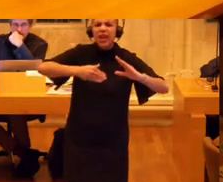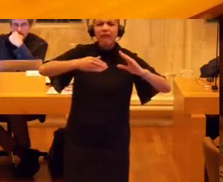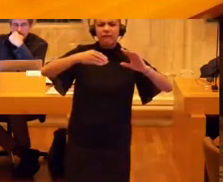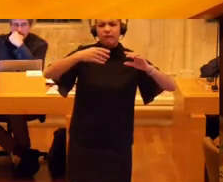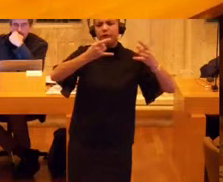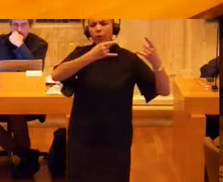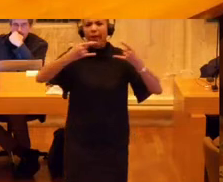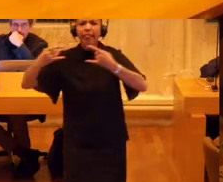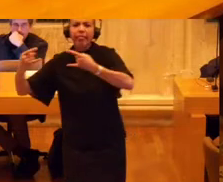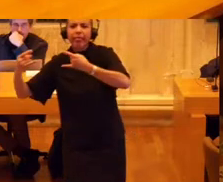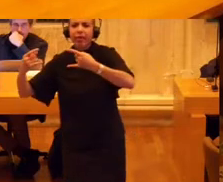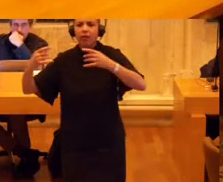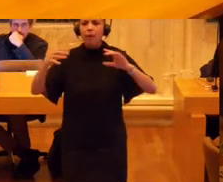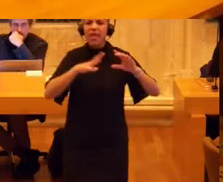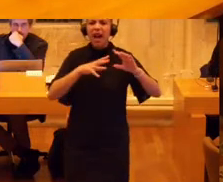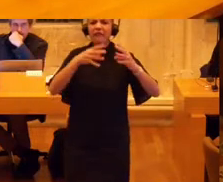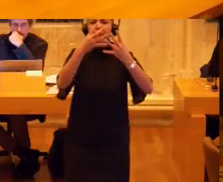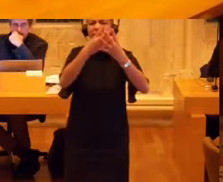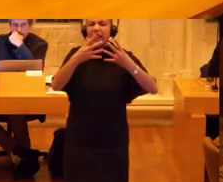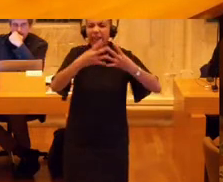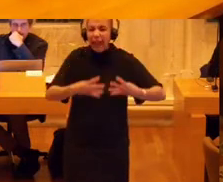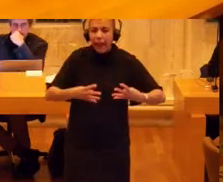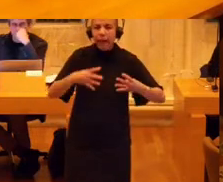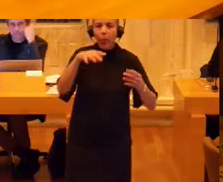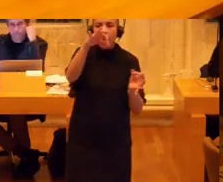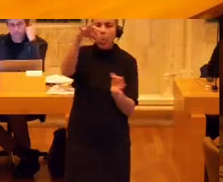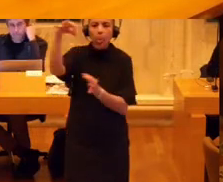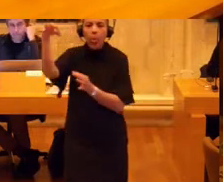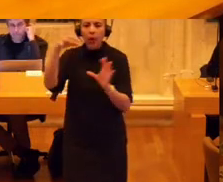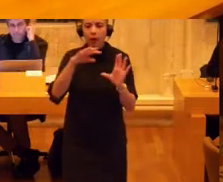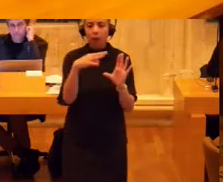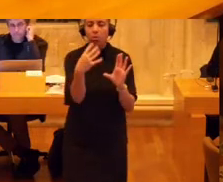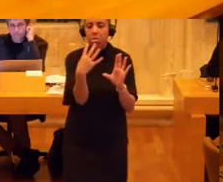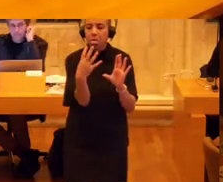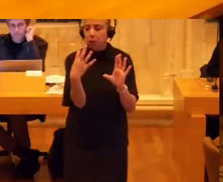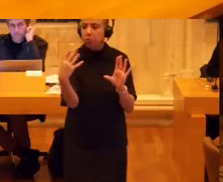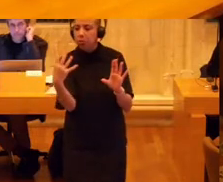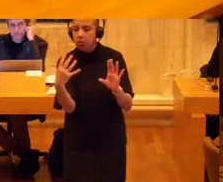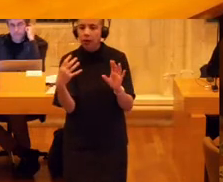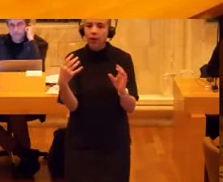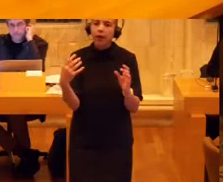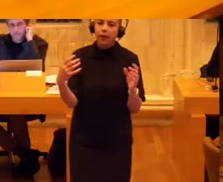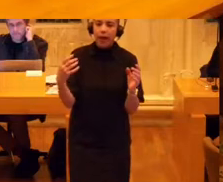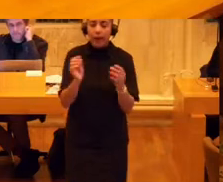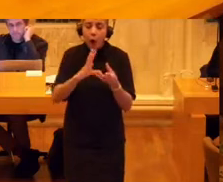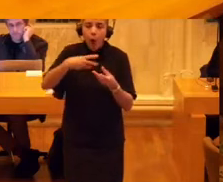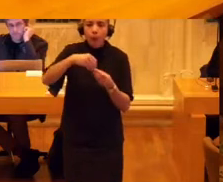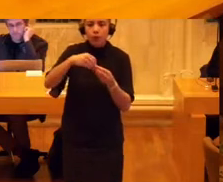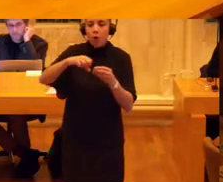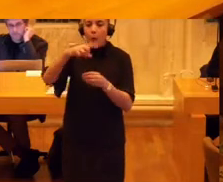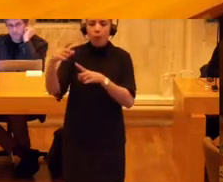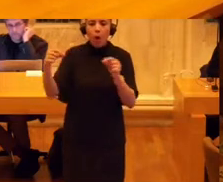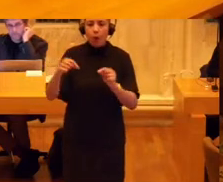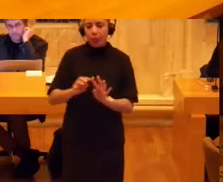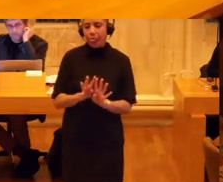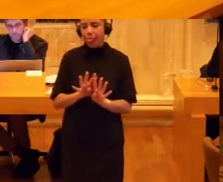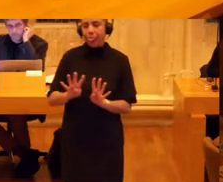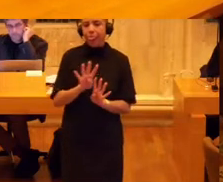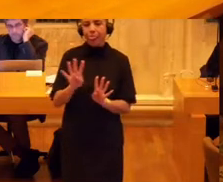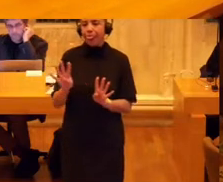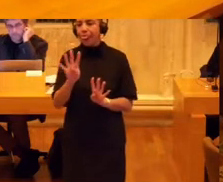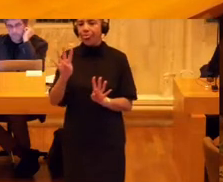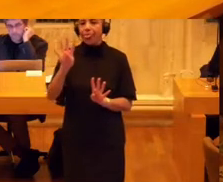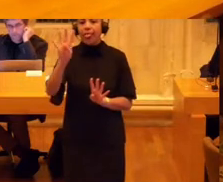De temps en temps, effectivement, on enlève les adventices. Mais je vous signale qu'il y a là un petit souci à l'approche